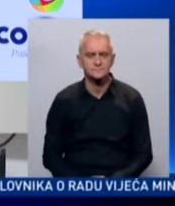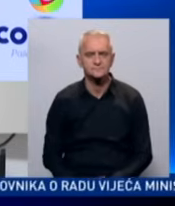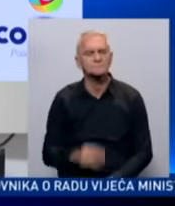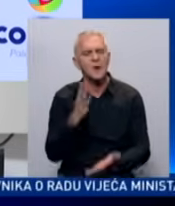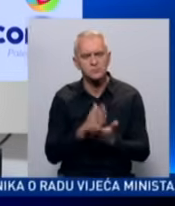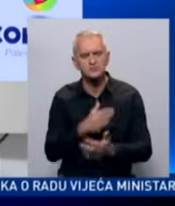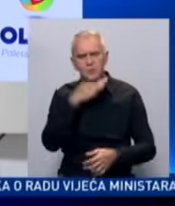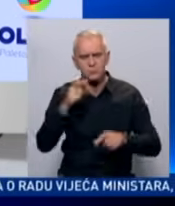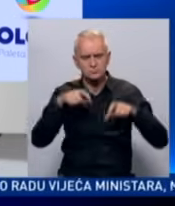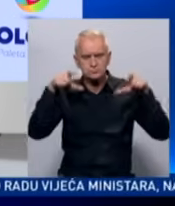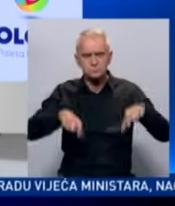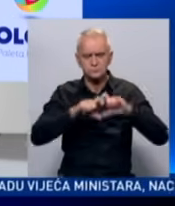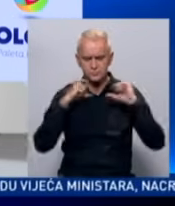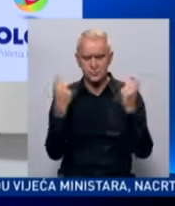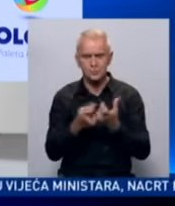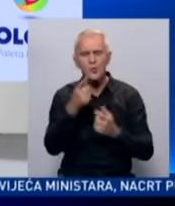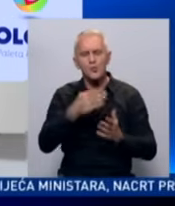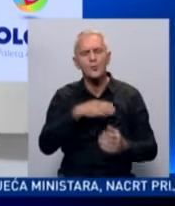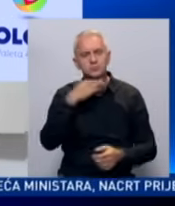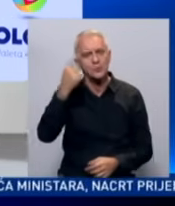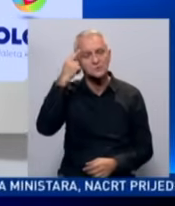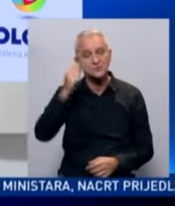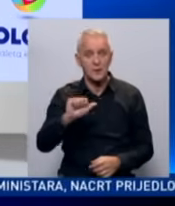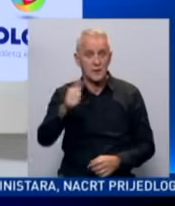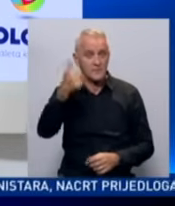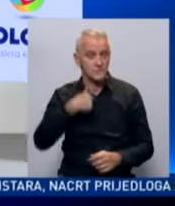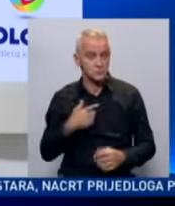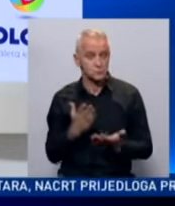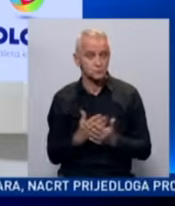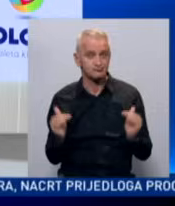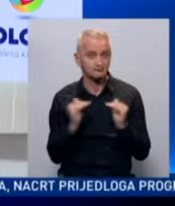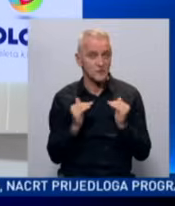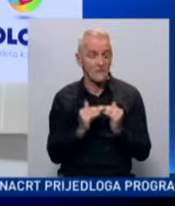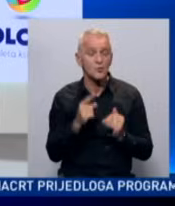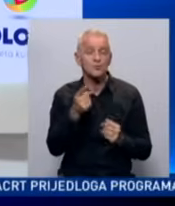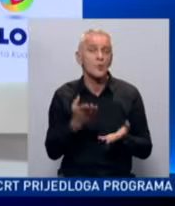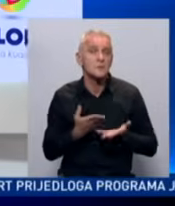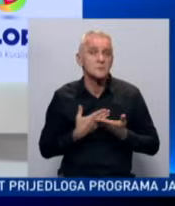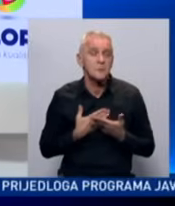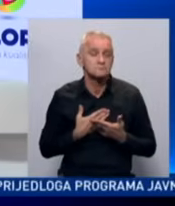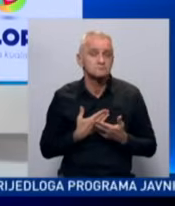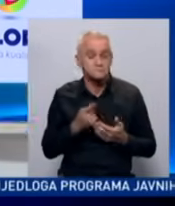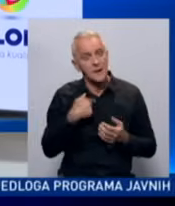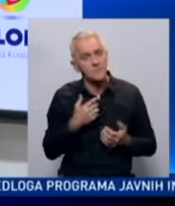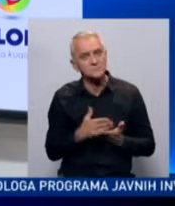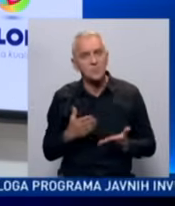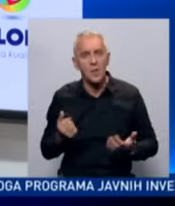Biće pun stadion i to će nam mnogo značiti. U prvom meču smo remizirali i to nam daje određenu prednost jer smo u teškoj